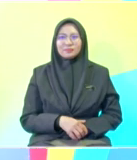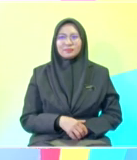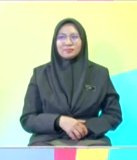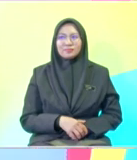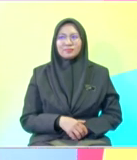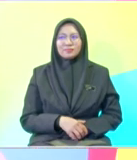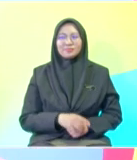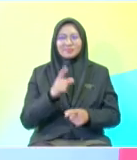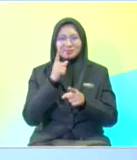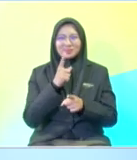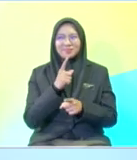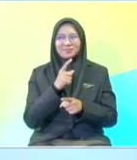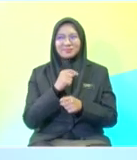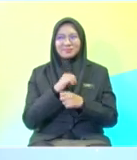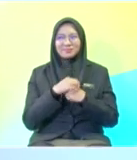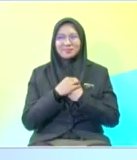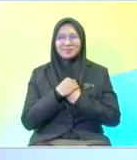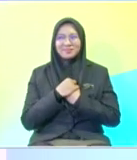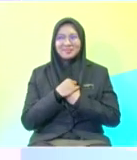cepat sekali